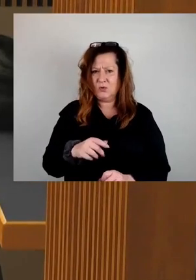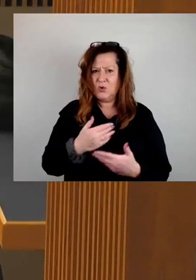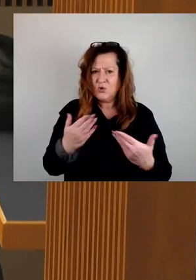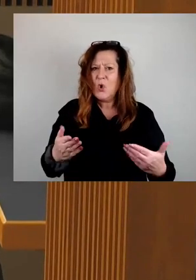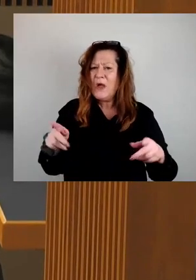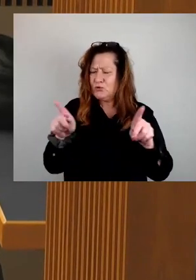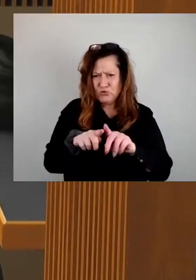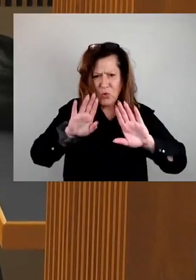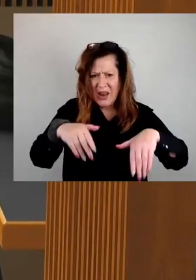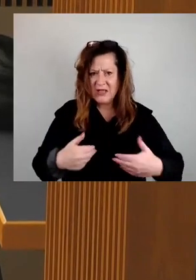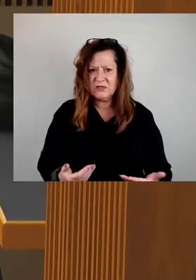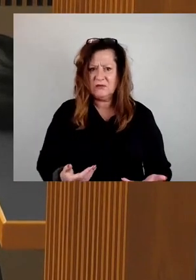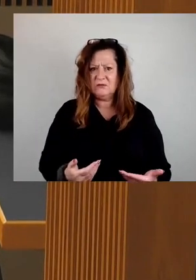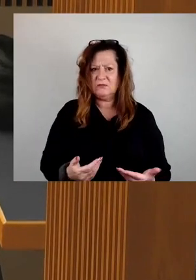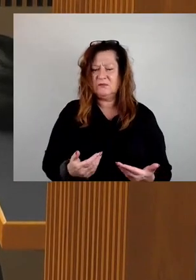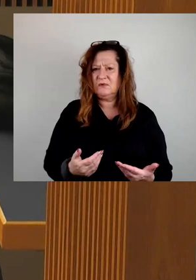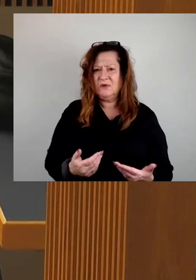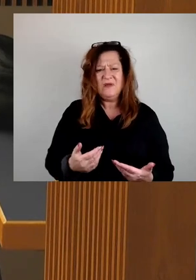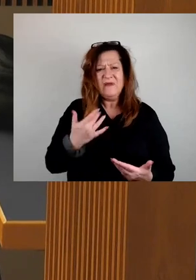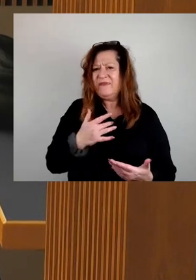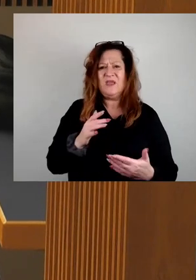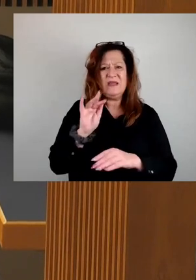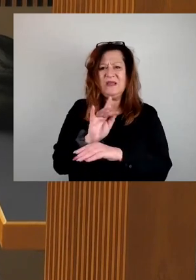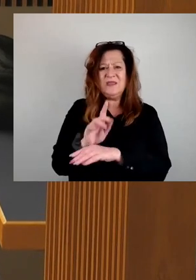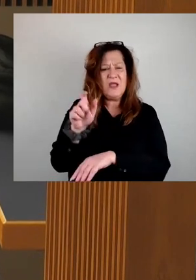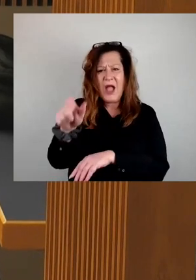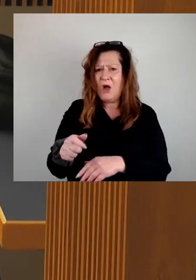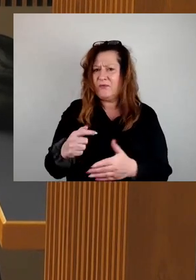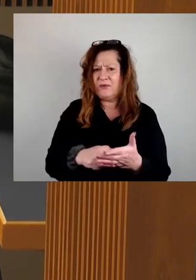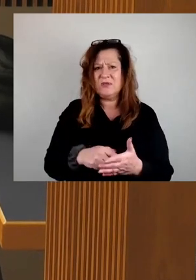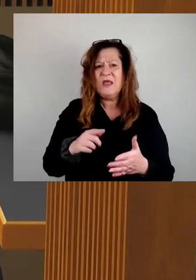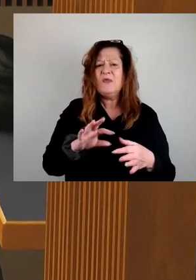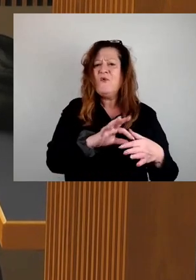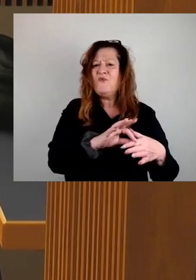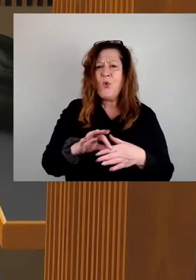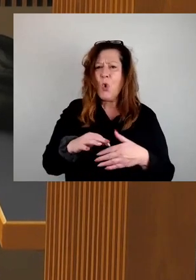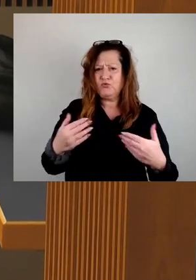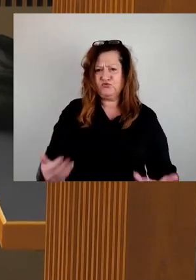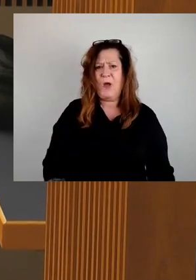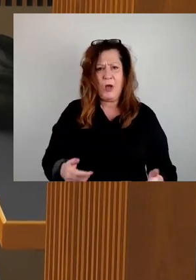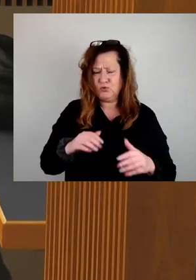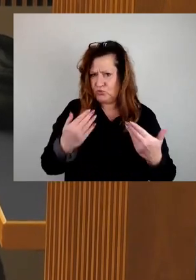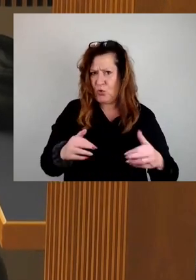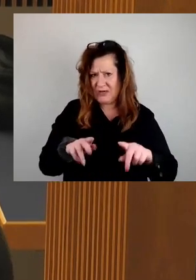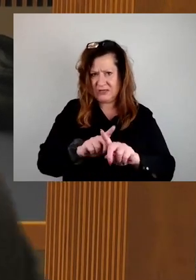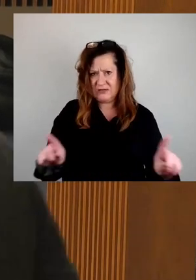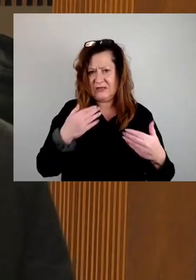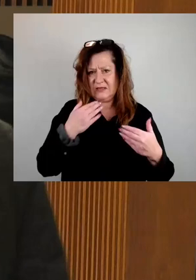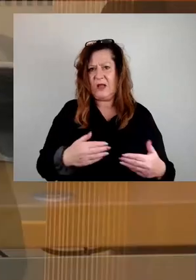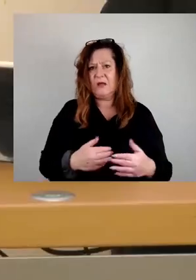dass Sie so etwas durchgehen lassen, dass Sie so etwas nicht mal kritisieren. Das zeigt Führungsschwäche ohne Ende. Das geht so nicht. Danke.